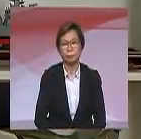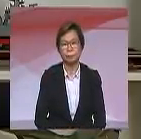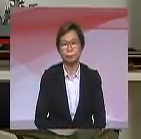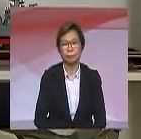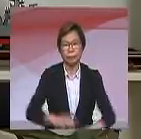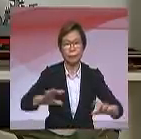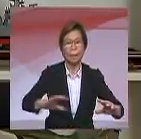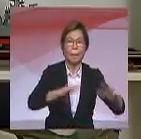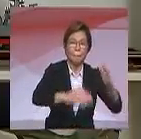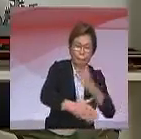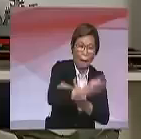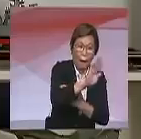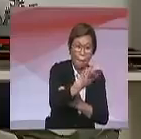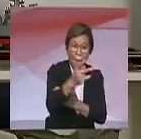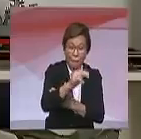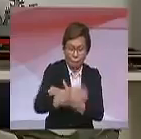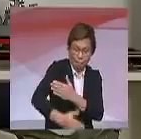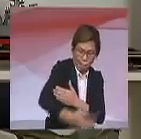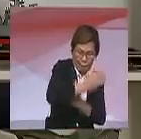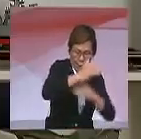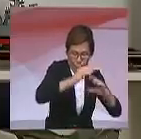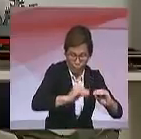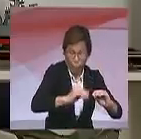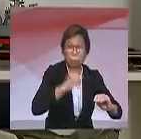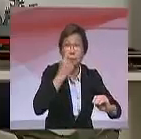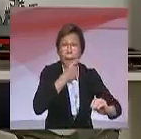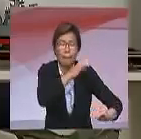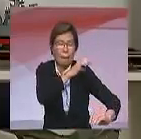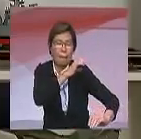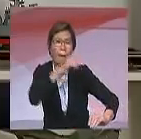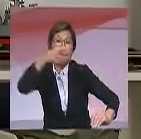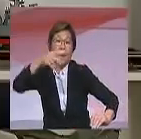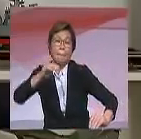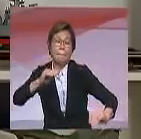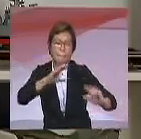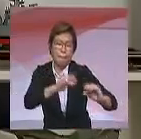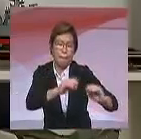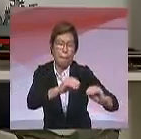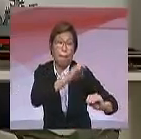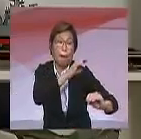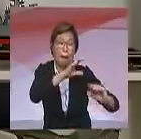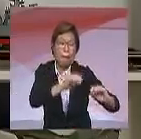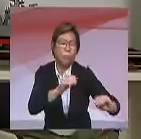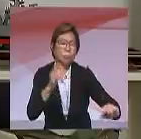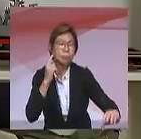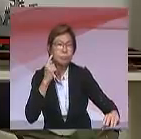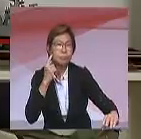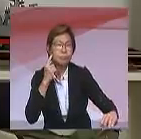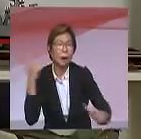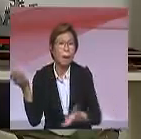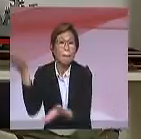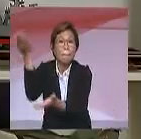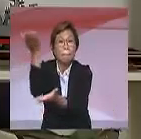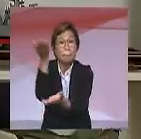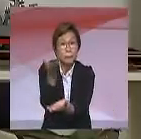Sidang khas MKN hari ini yang dipengerusikan oleh Yang Amat Berhormat Perdana Menteri mendengar